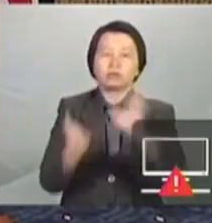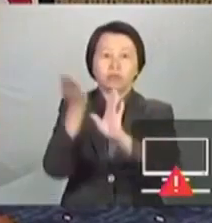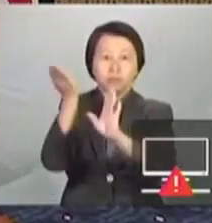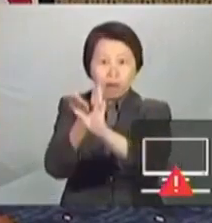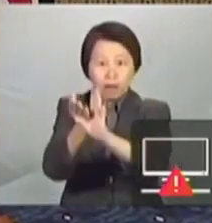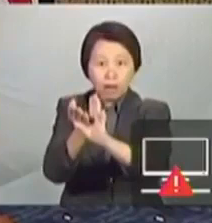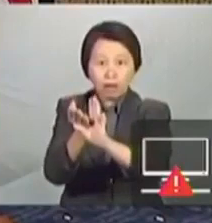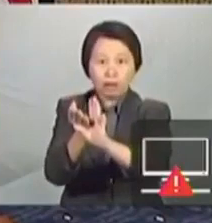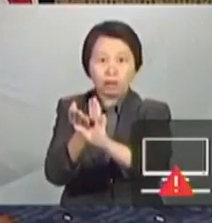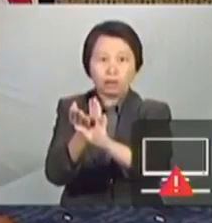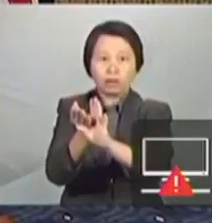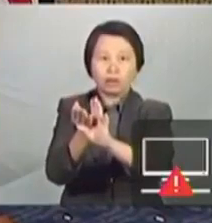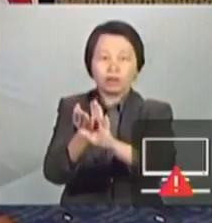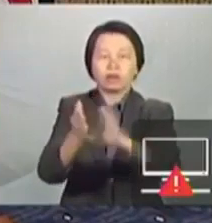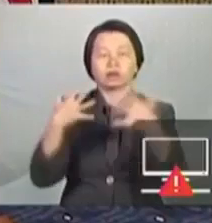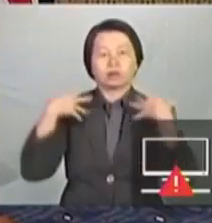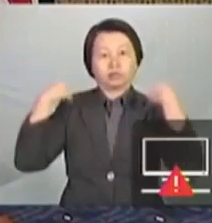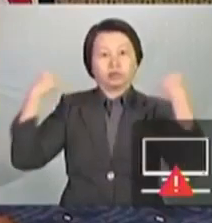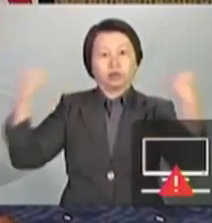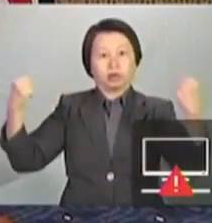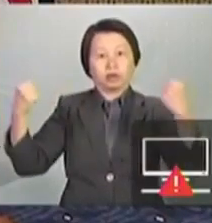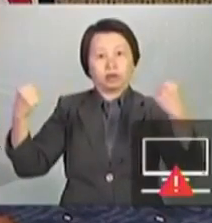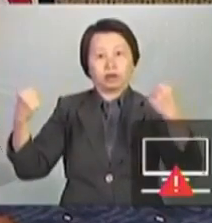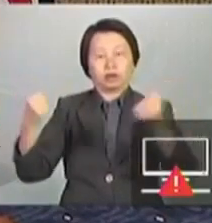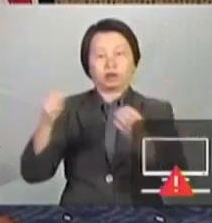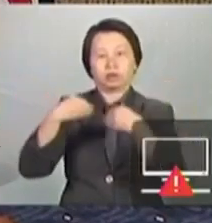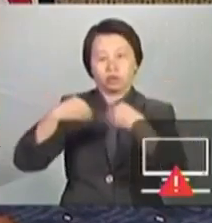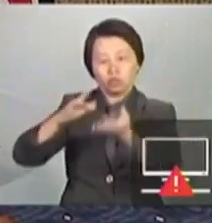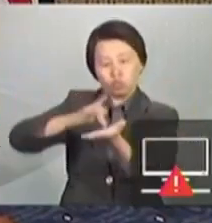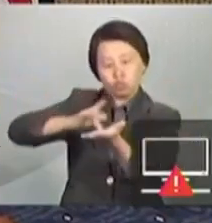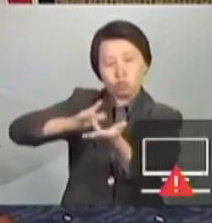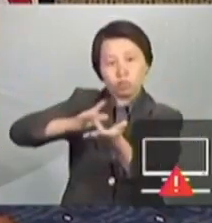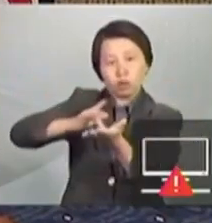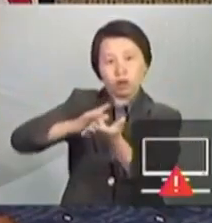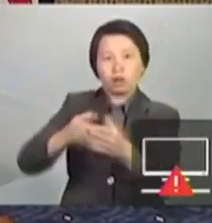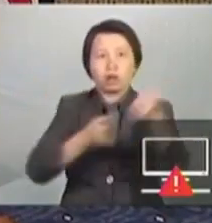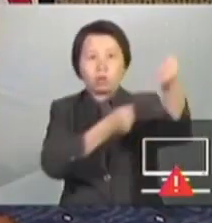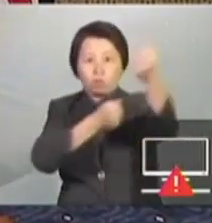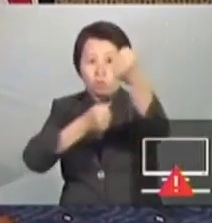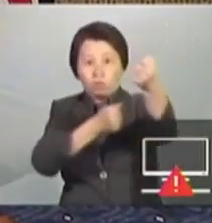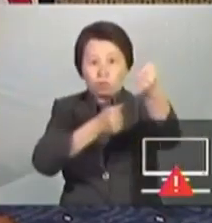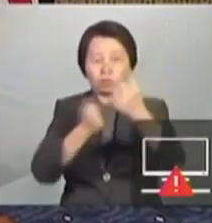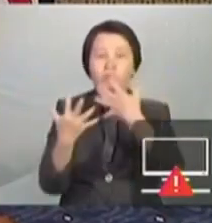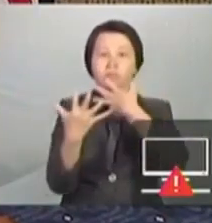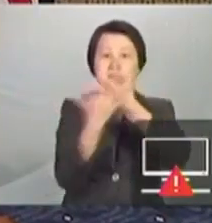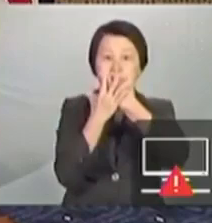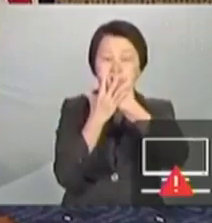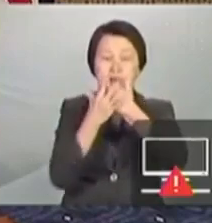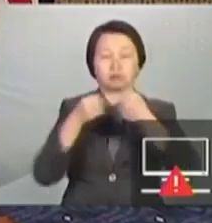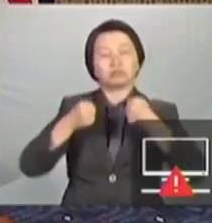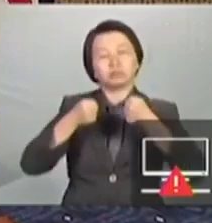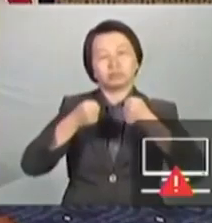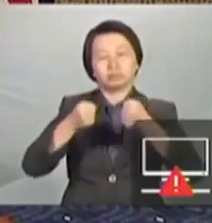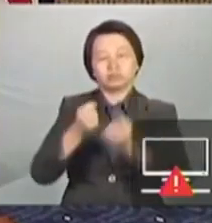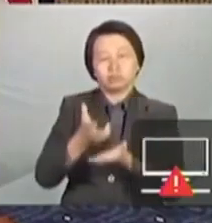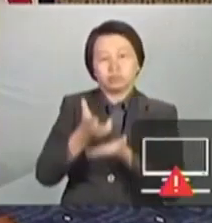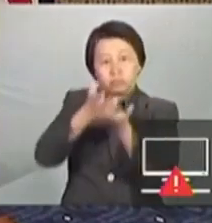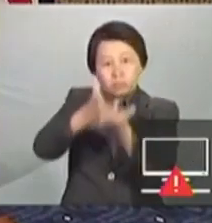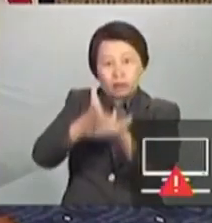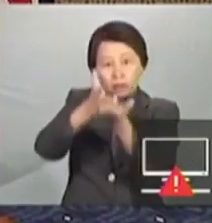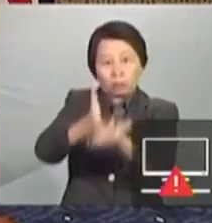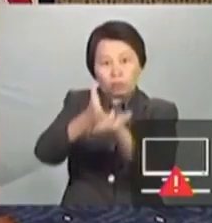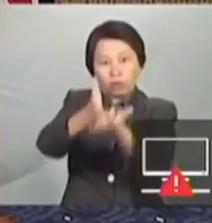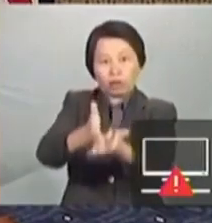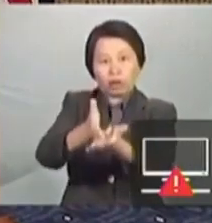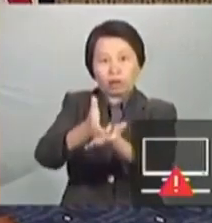perbankan kesehatan Farmasi bomber penjara Pelabuhan